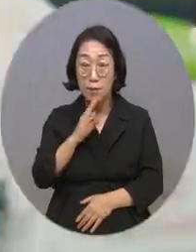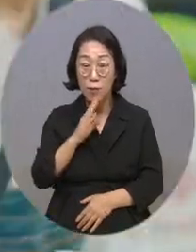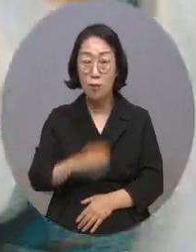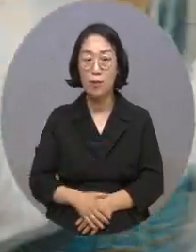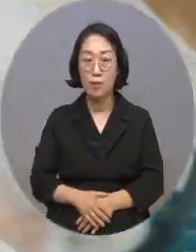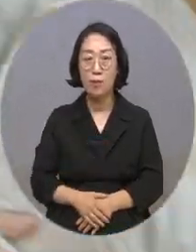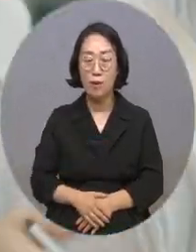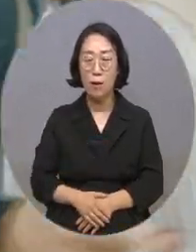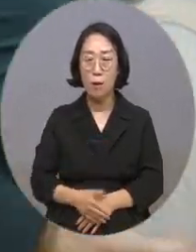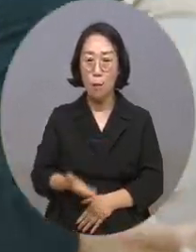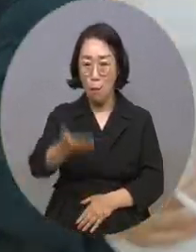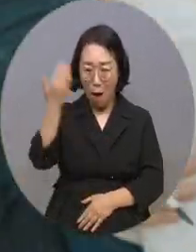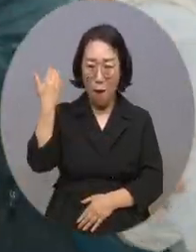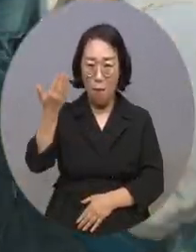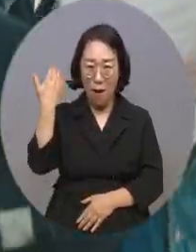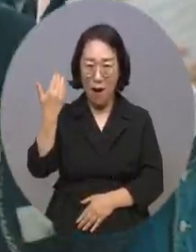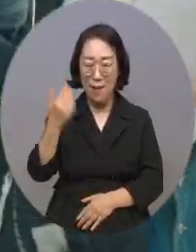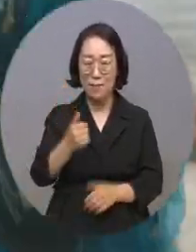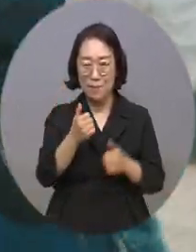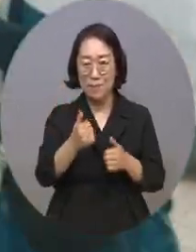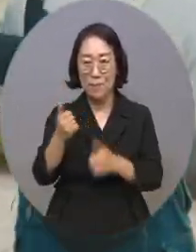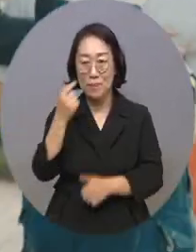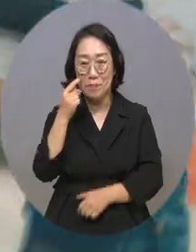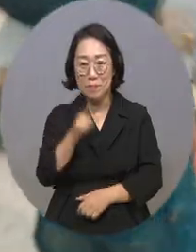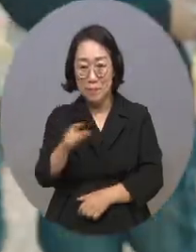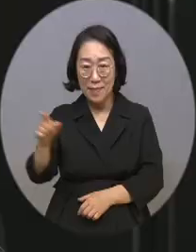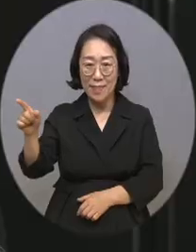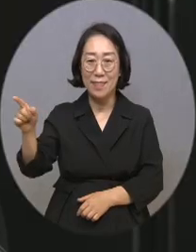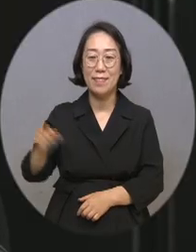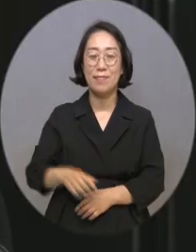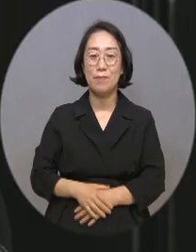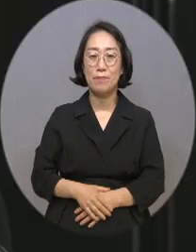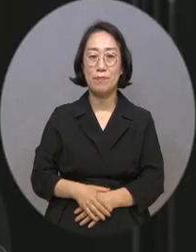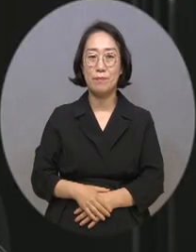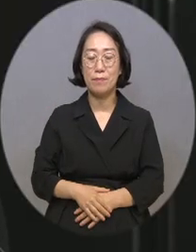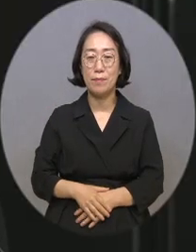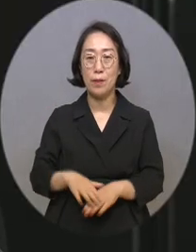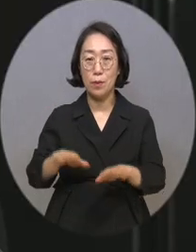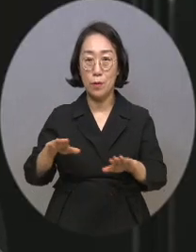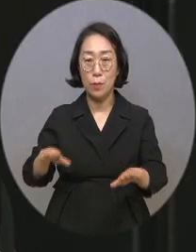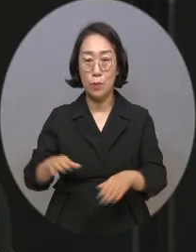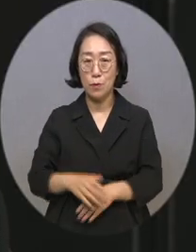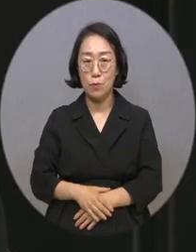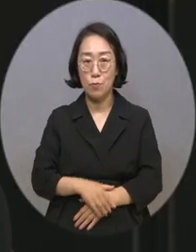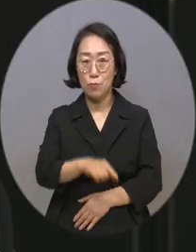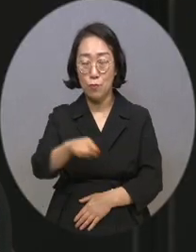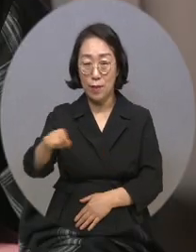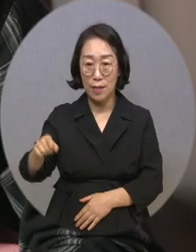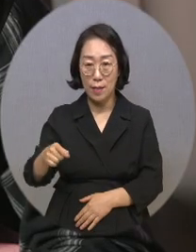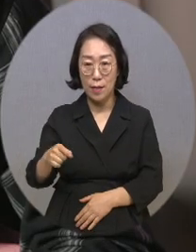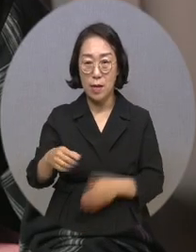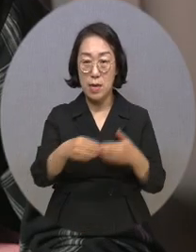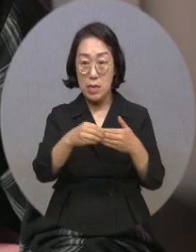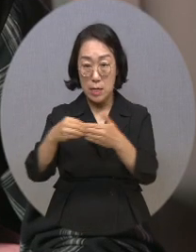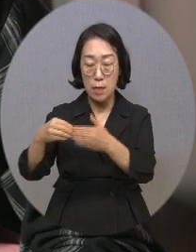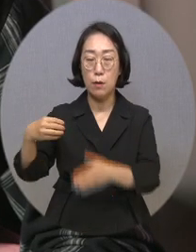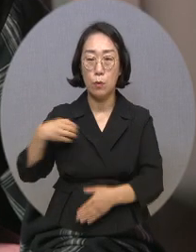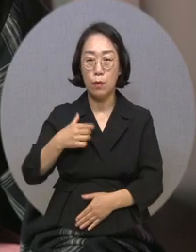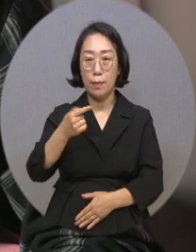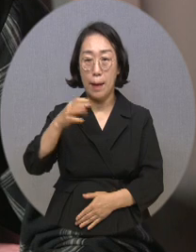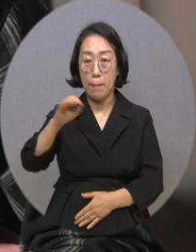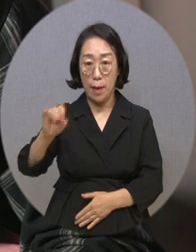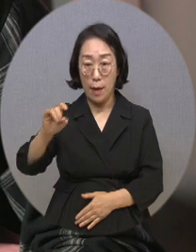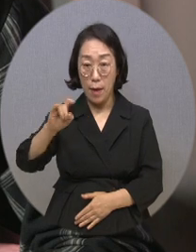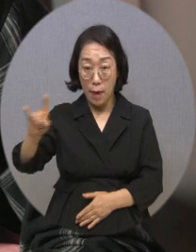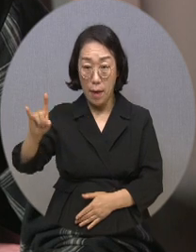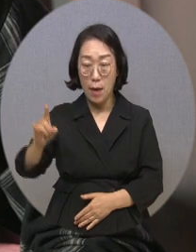따로 와 일단 여기 있어 여기 있어 가보시죠 이쪽에 있다니까 이번 편은 저희 대장님이 아니셨나 앞에 리더십 있고 남해 전문가가 아닌가라는